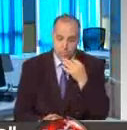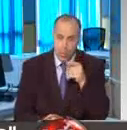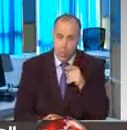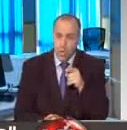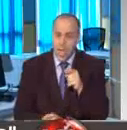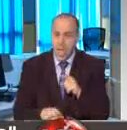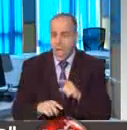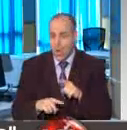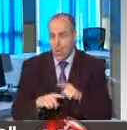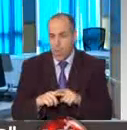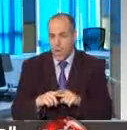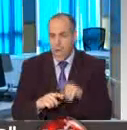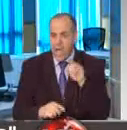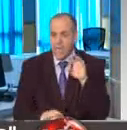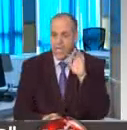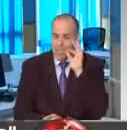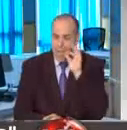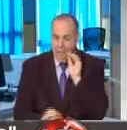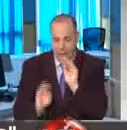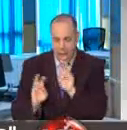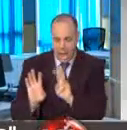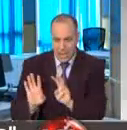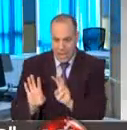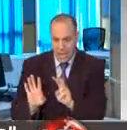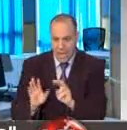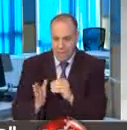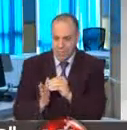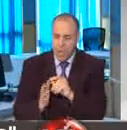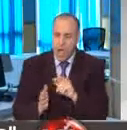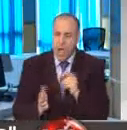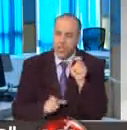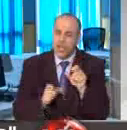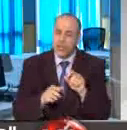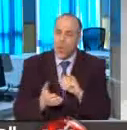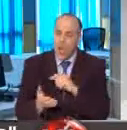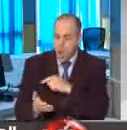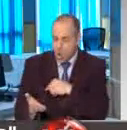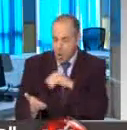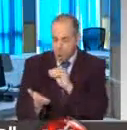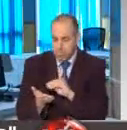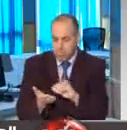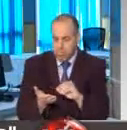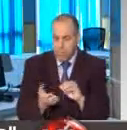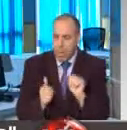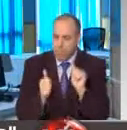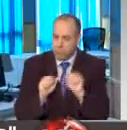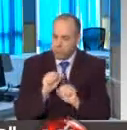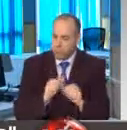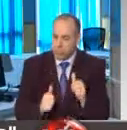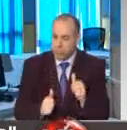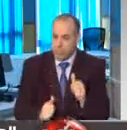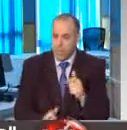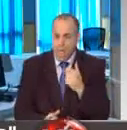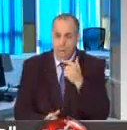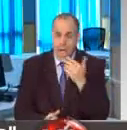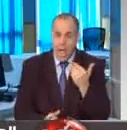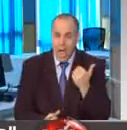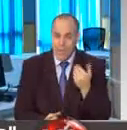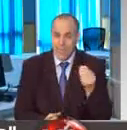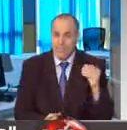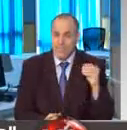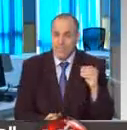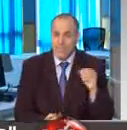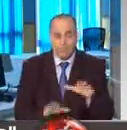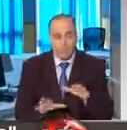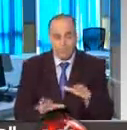اليونان حتى 12 من مايو المقبل من أجل تسجيل جميع المهاجرين إليه بطريقة منظمة قبل فرض مزيد من